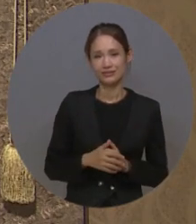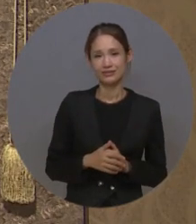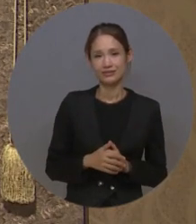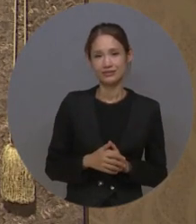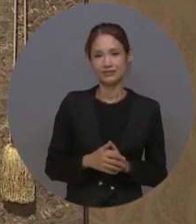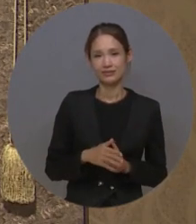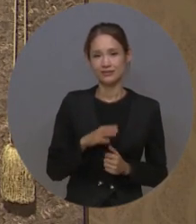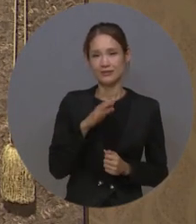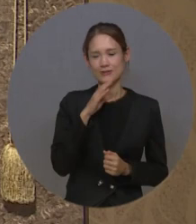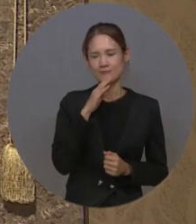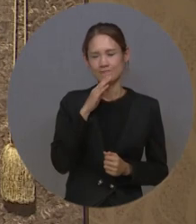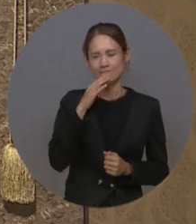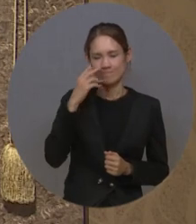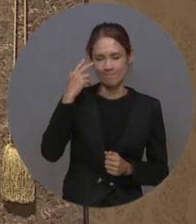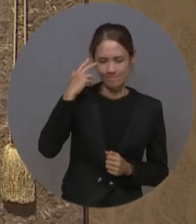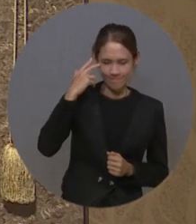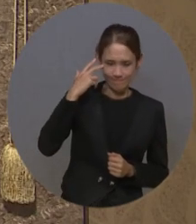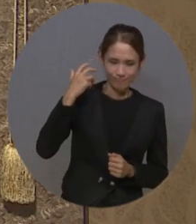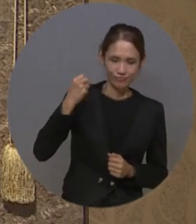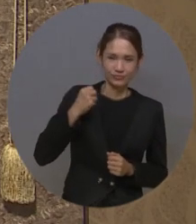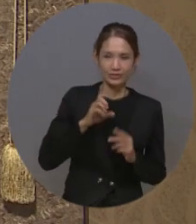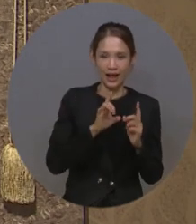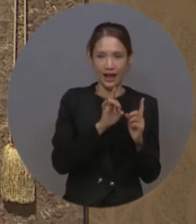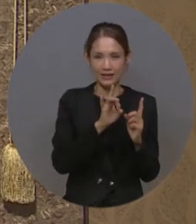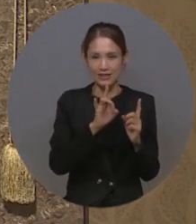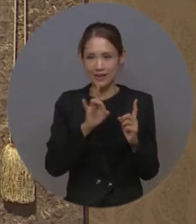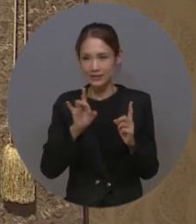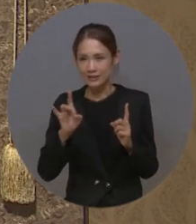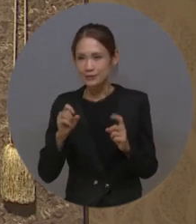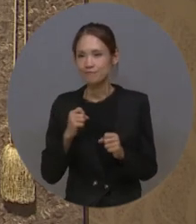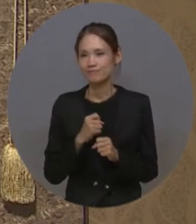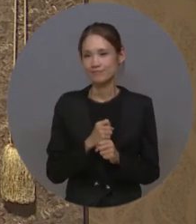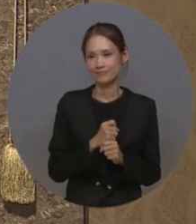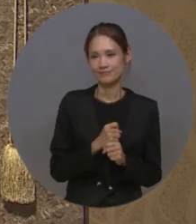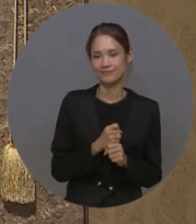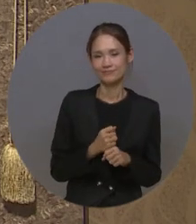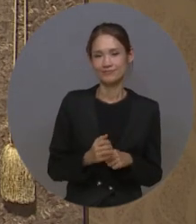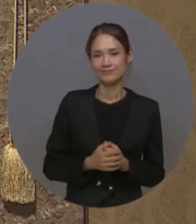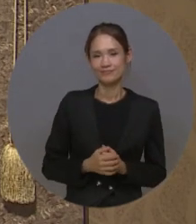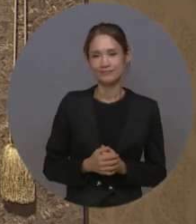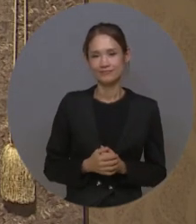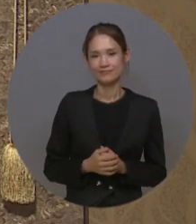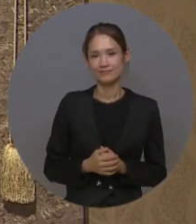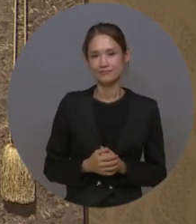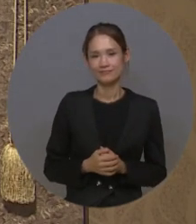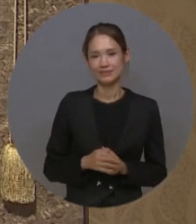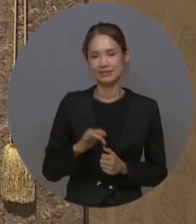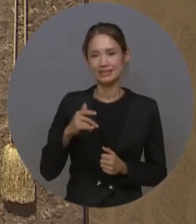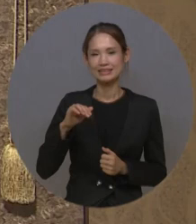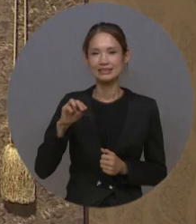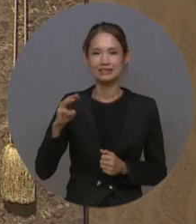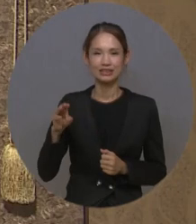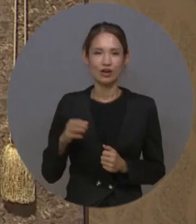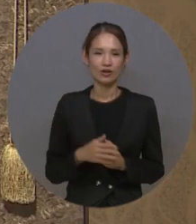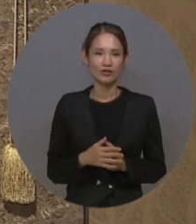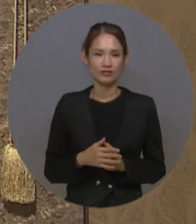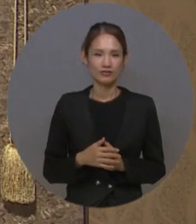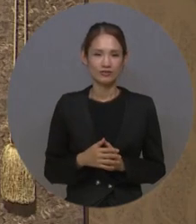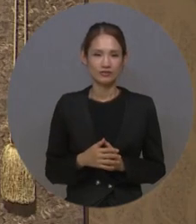정신으로 핸드메이드로 일일이 하나씩 만들고 있는데, 이제 디지털 시대잖아요.